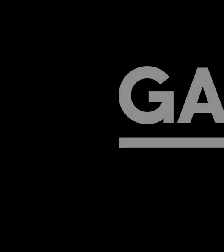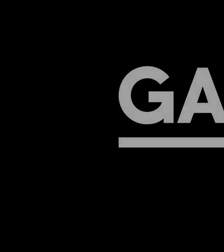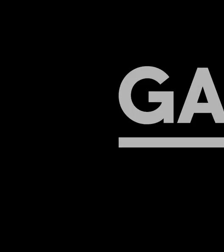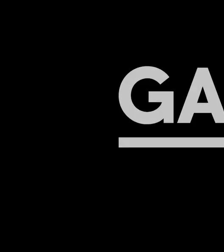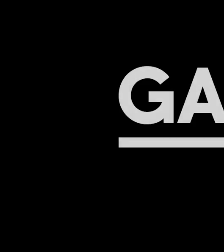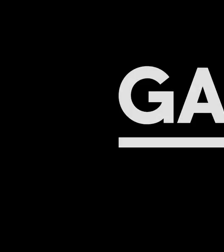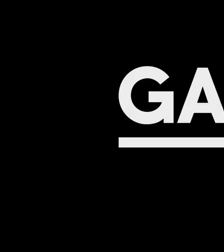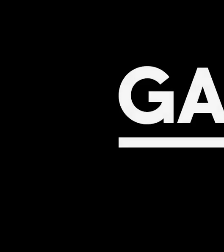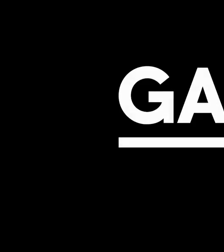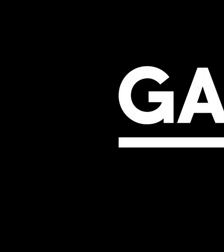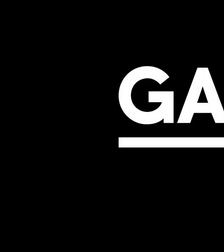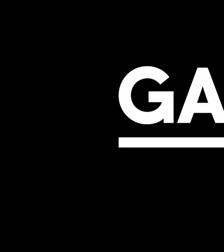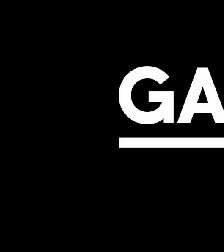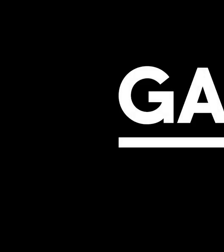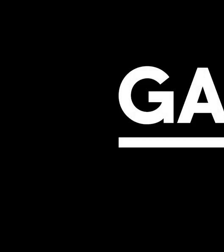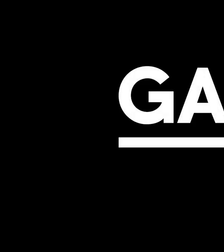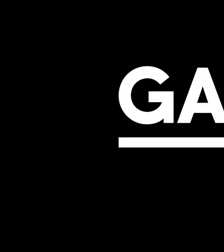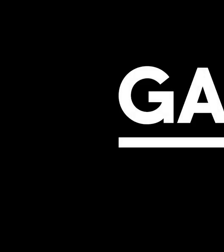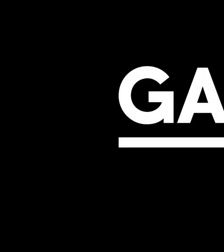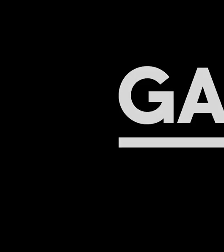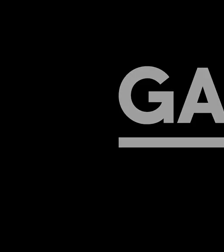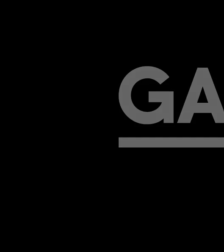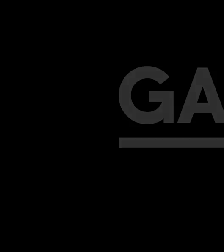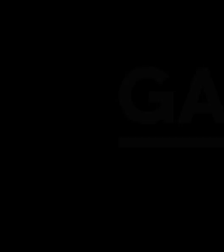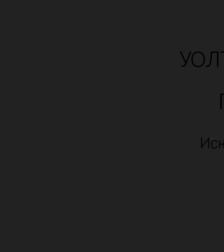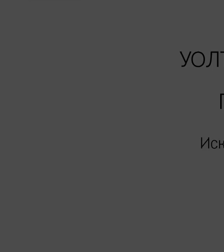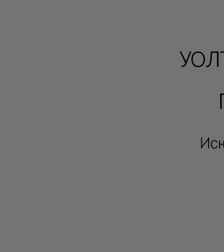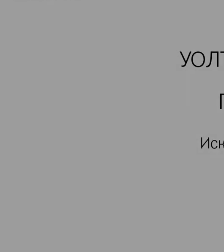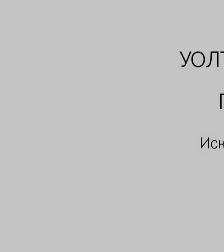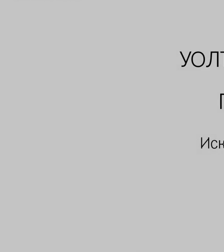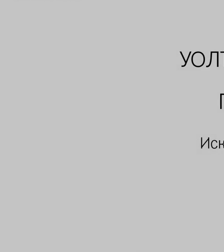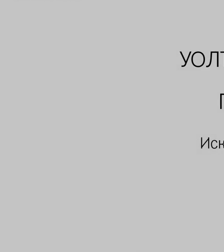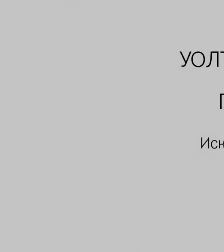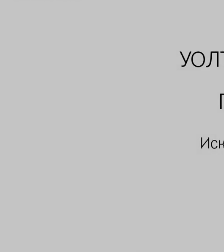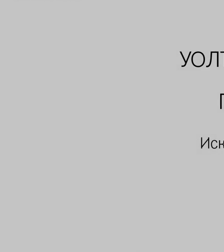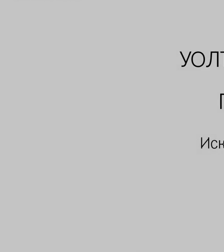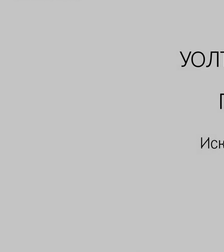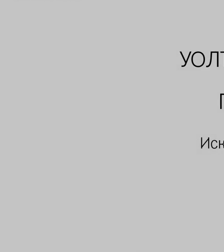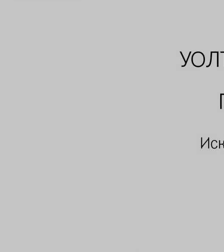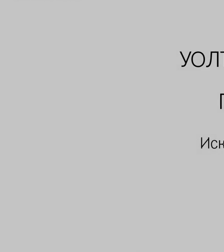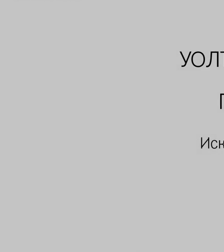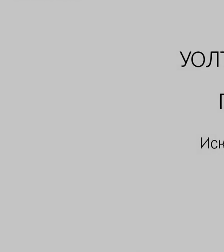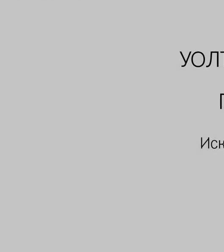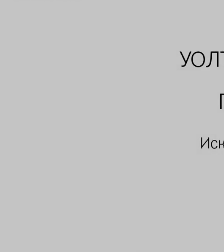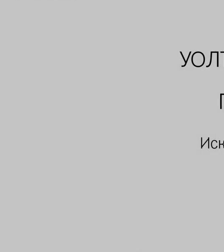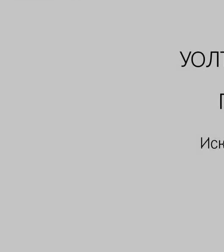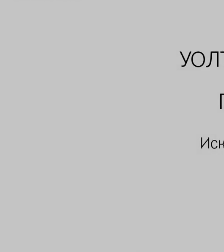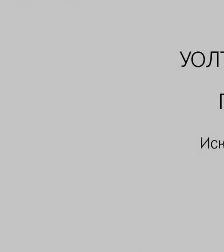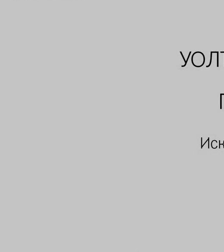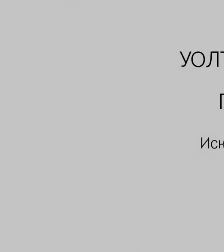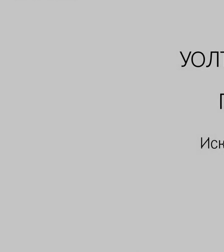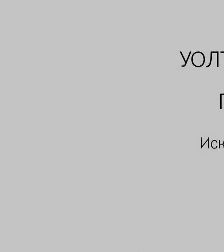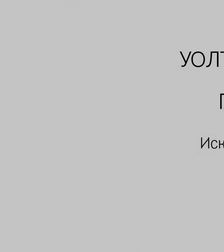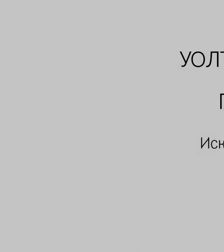На черном фоне появляется белая надпись «Гараж» латинскими буквами. Затемнение. Из темноты появляется белый фон. Черными